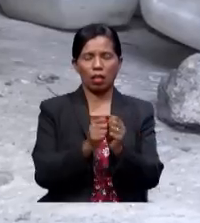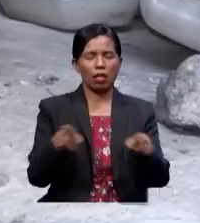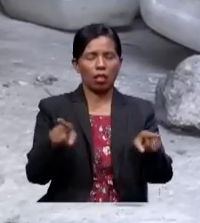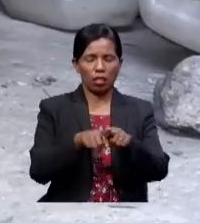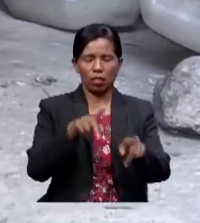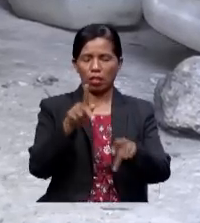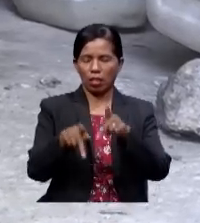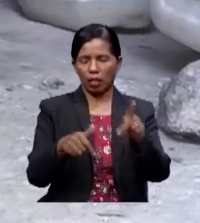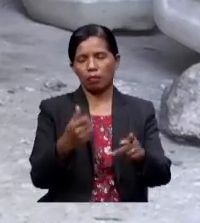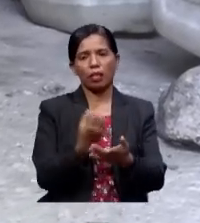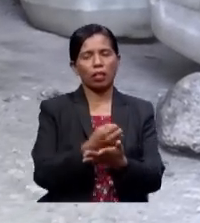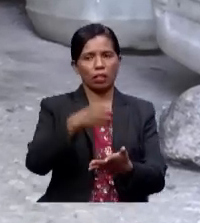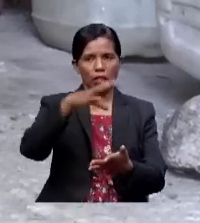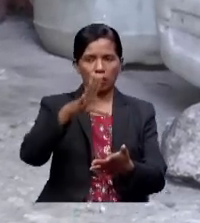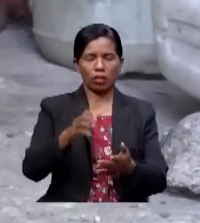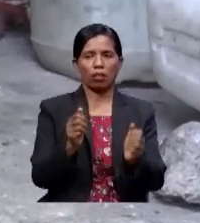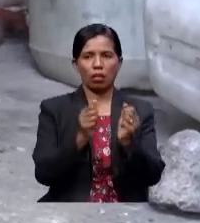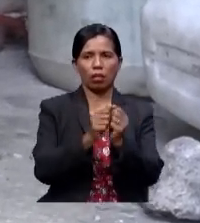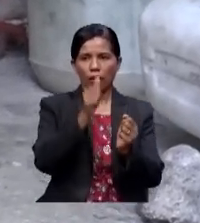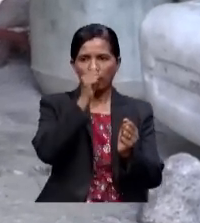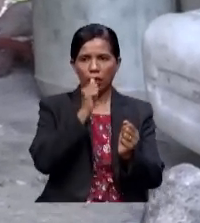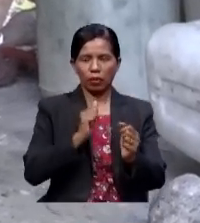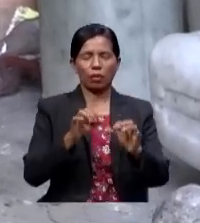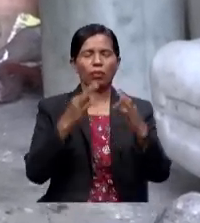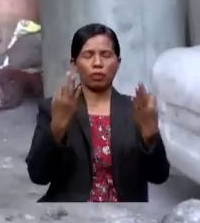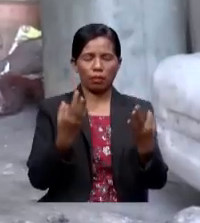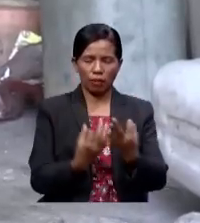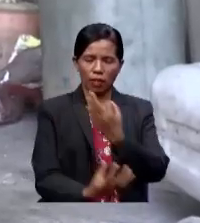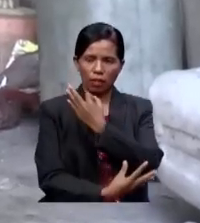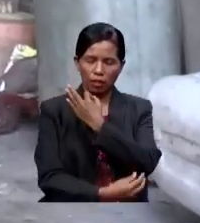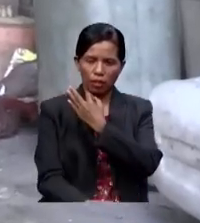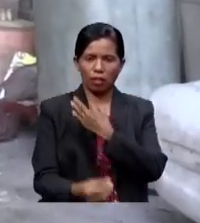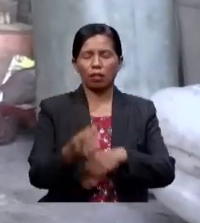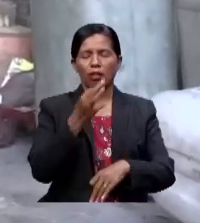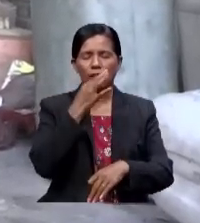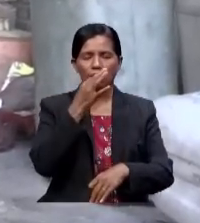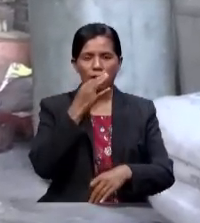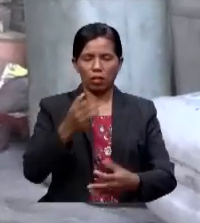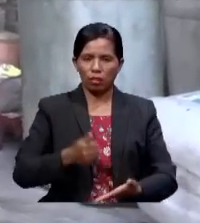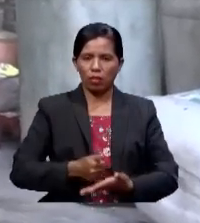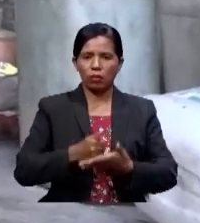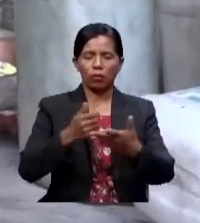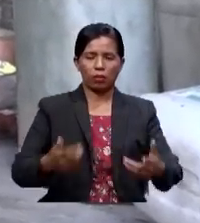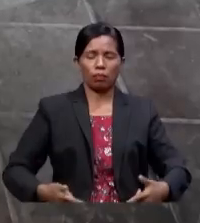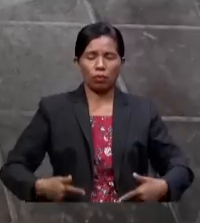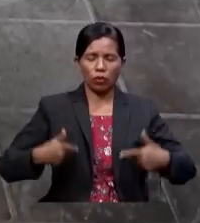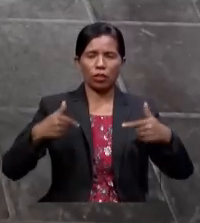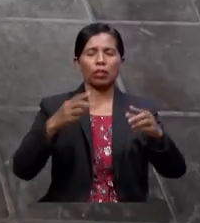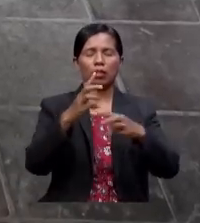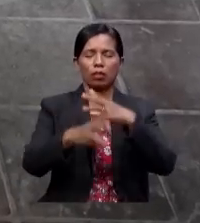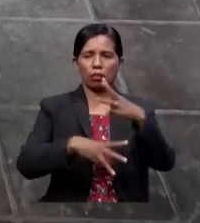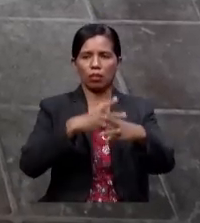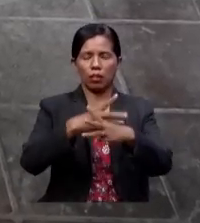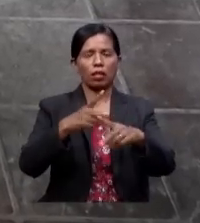emari kusira mai be ho pasensia familia vulnerável ne hang. Atu tahan mori si hamundu ne pasala